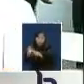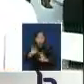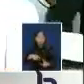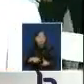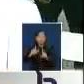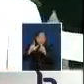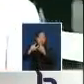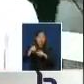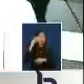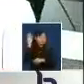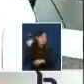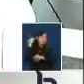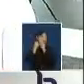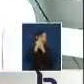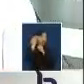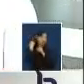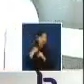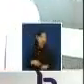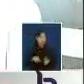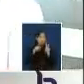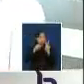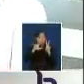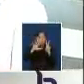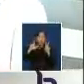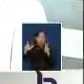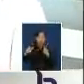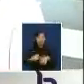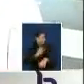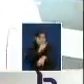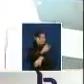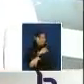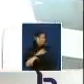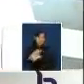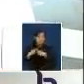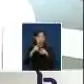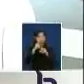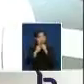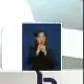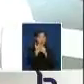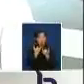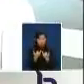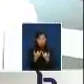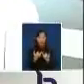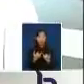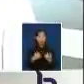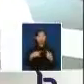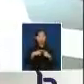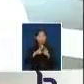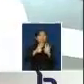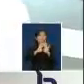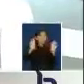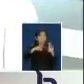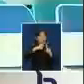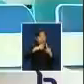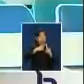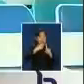ล้านนะเกือบกว่าจะถึง2ล้านนี่แทบแย่เลยนะ ครับ ปีนี้เนี่ยแค่เปิดมา3เดือนหมดไปครึ่งหนึ่งหมดไปล้านหนึ่งแล้ว